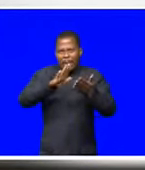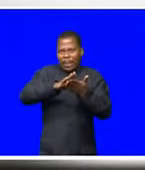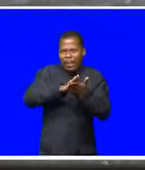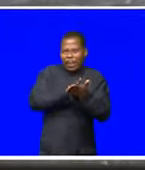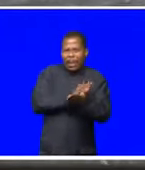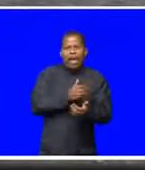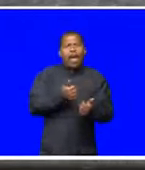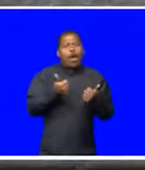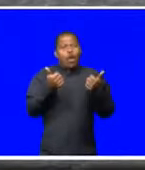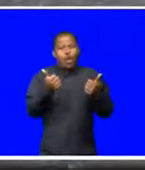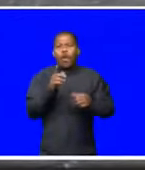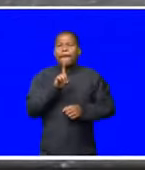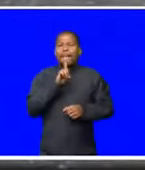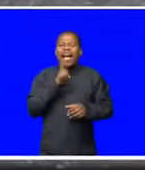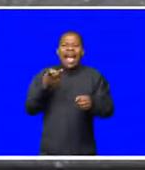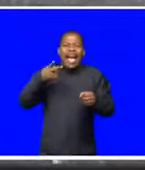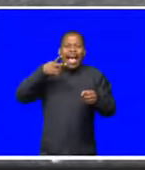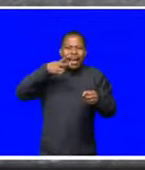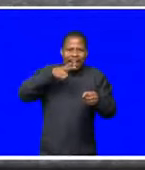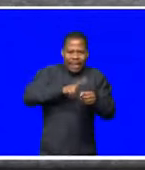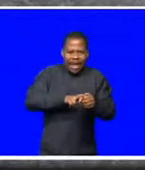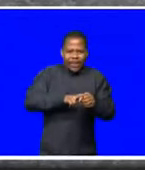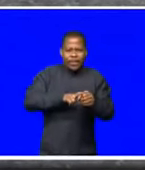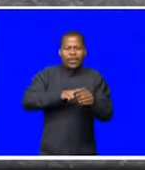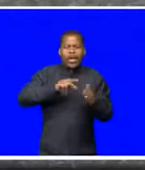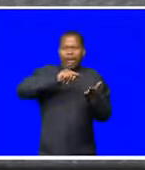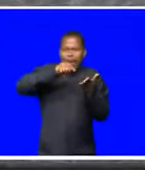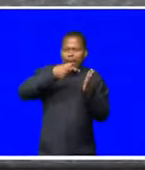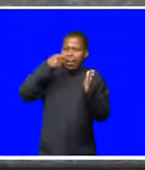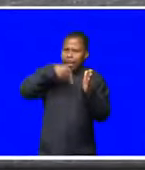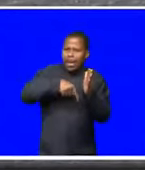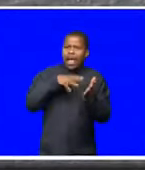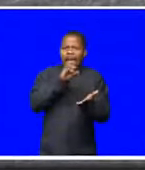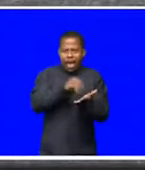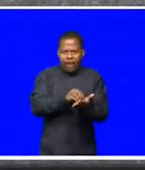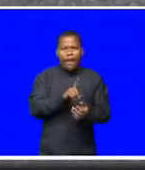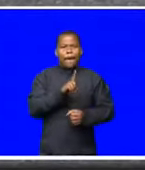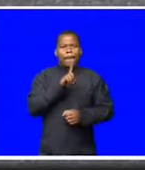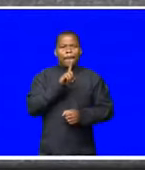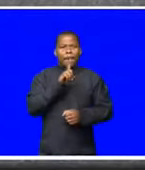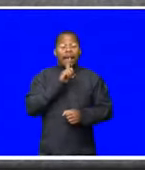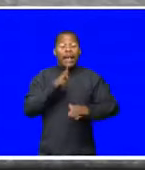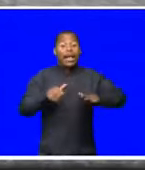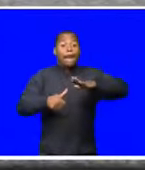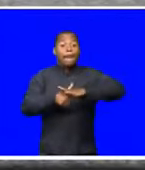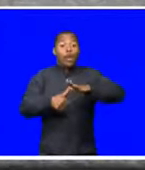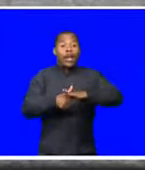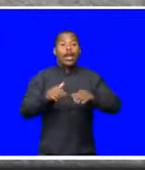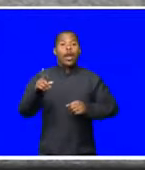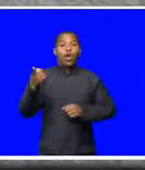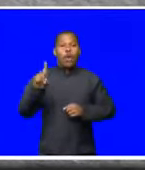sengumsebenzi lomusha lo umuntu bekangabe nje wena akufakele ama glass leka akawafake bese sekufanele ini sekengcile la